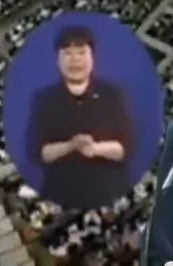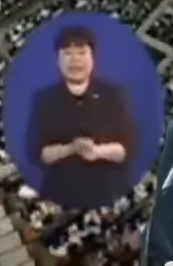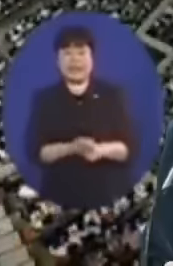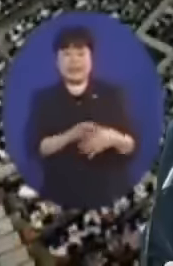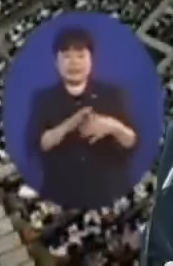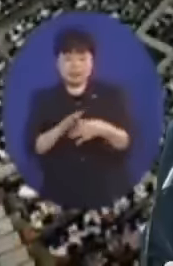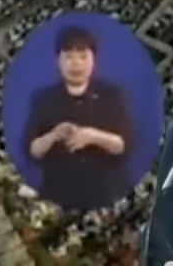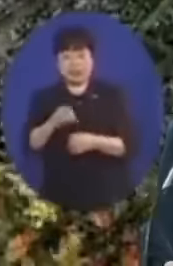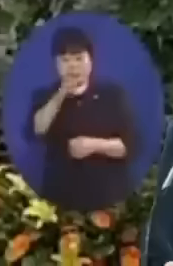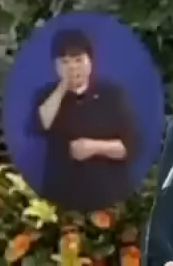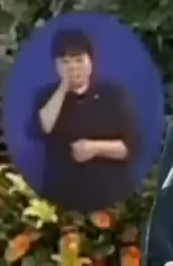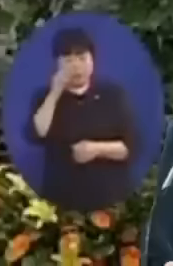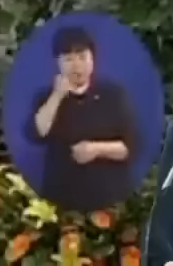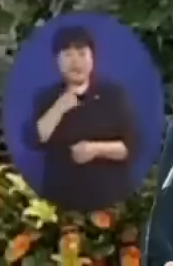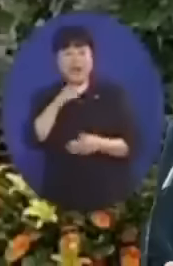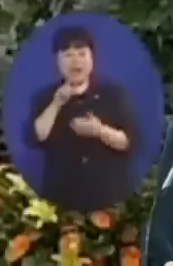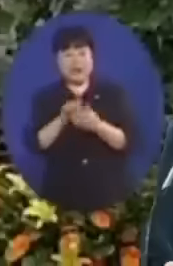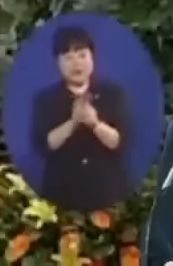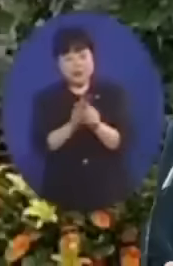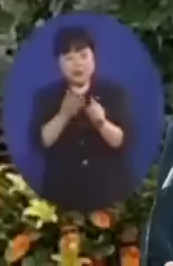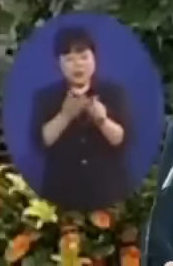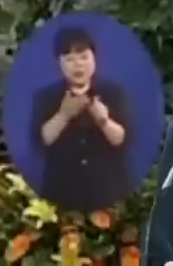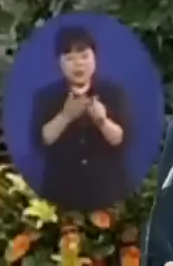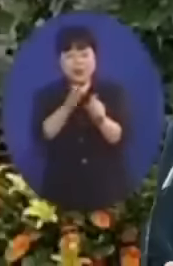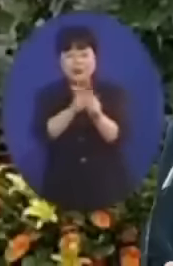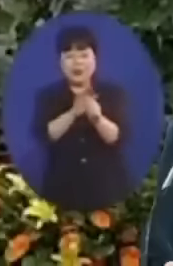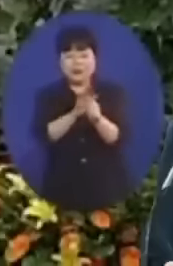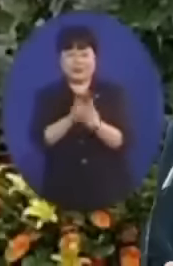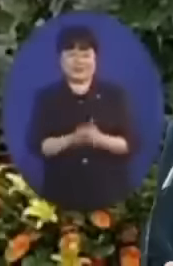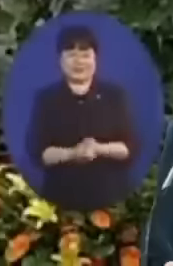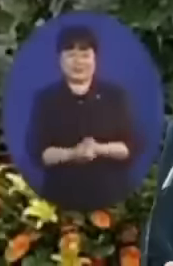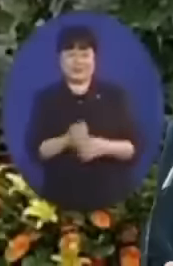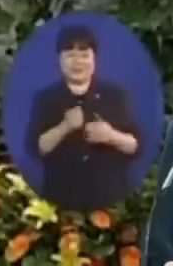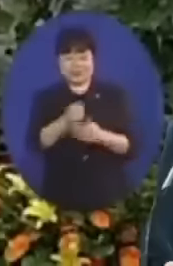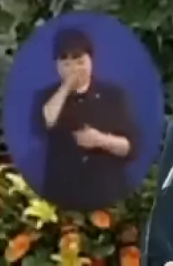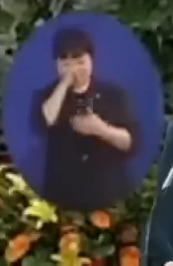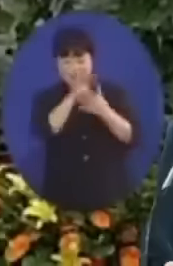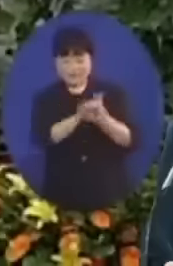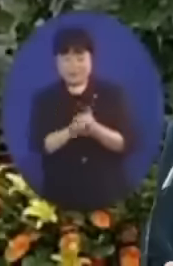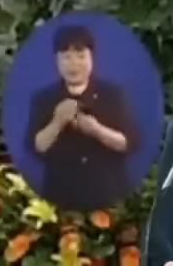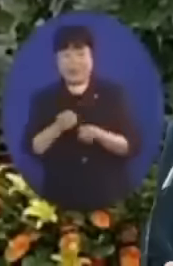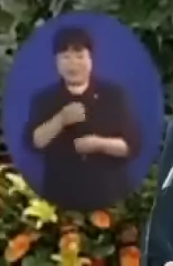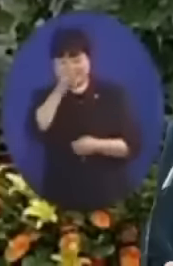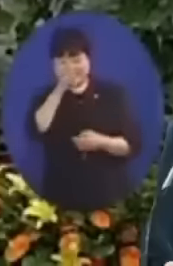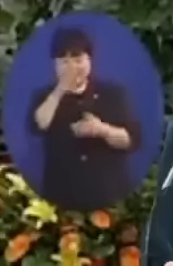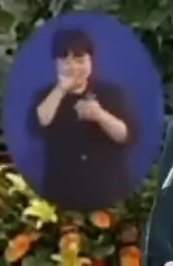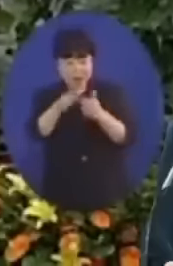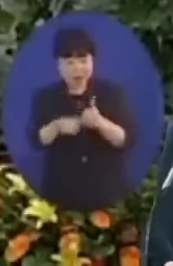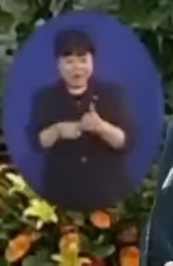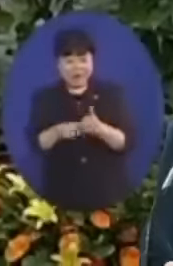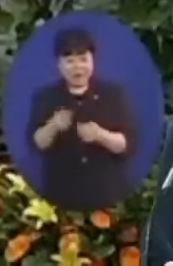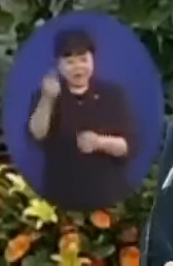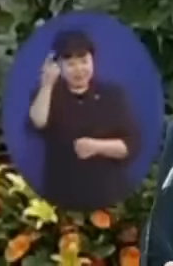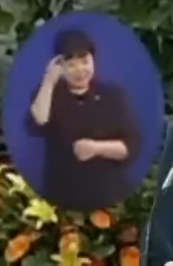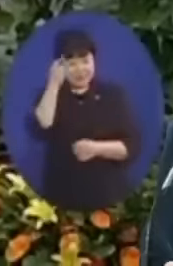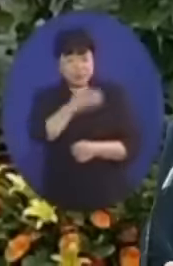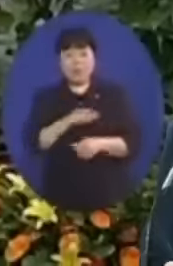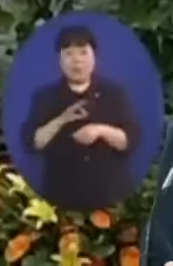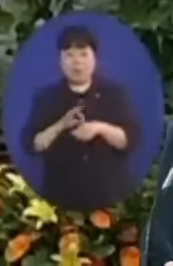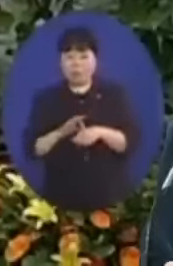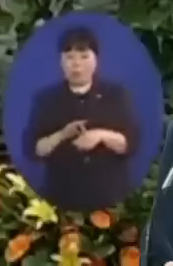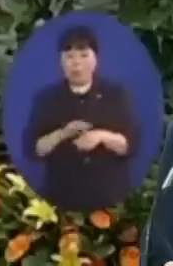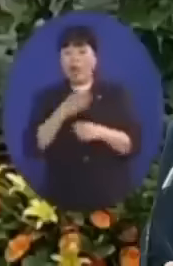깊으며 어려움을 당할 때 큰 위로와 도움을 줍니다. 그러므로 좋은 친구를 많이 가진 사람은 정신적으로나